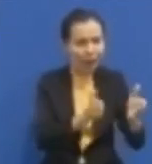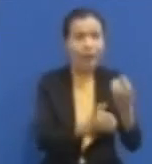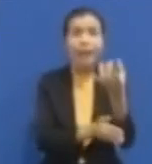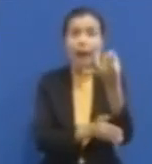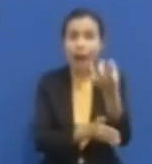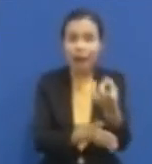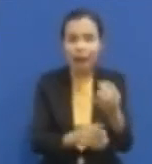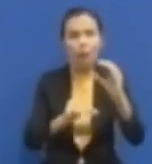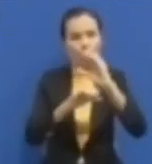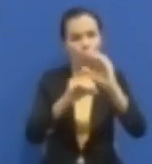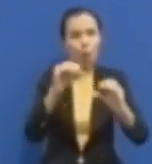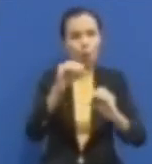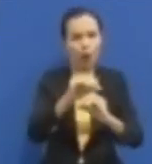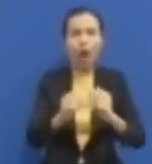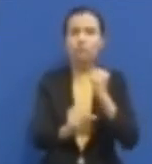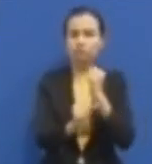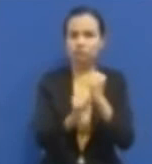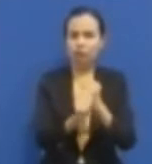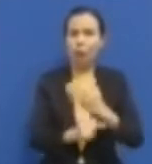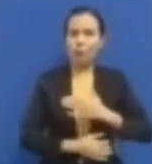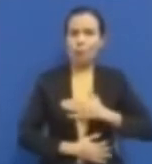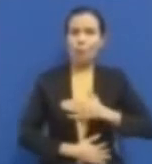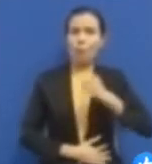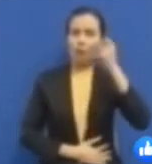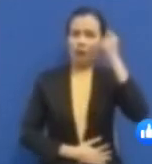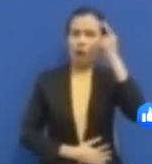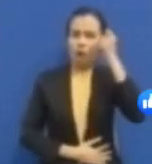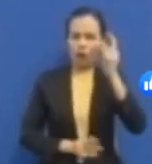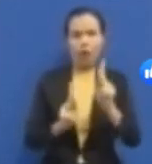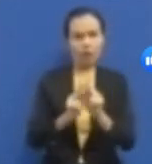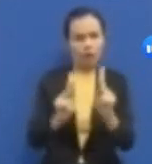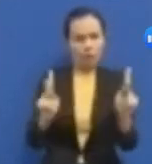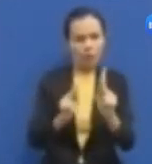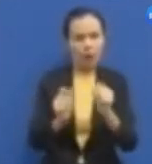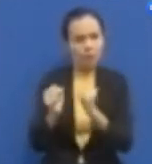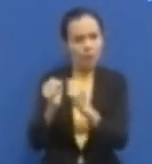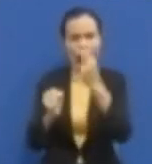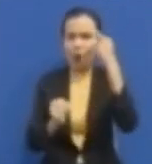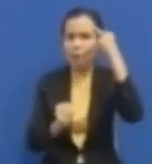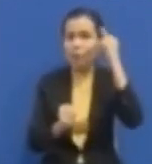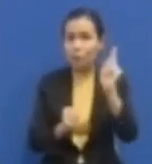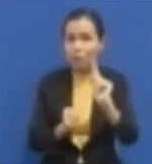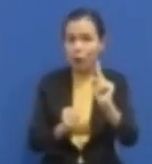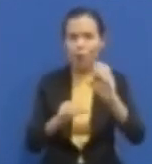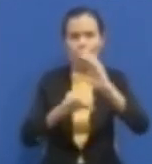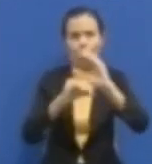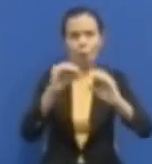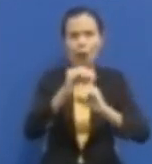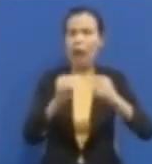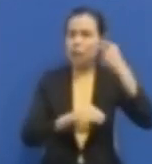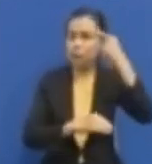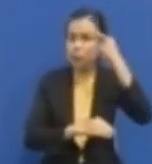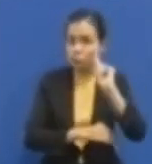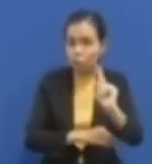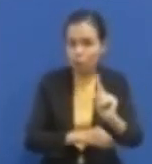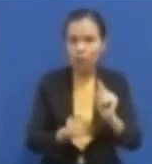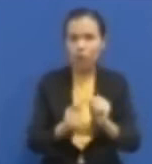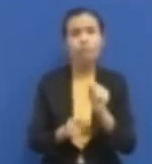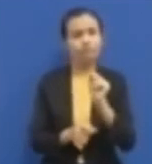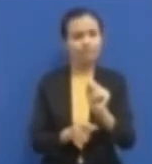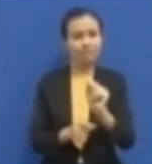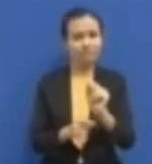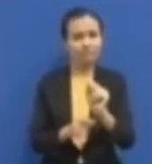และก็ทำโครงการซึ่งผมเข้าใจว่าทางคณะกรรมการก็พยายามจะคิดแนวคิดเรื่องแฟลกชิพโปรเจกต์ขึ้นมาโดยหวังว่าแฟลกชิพโปรเจ